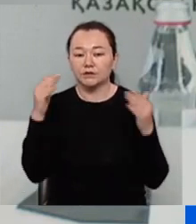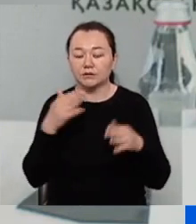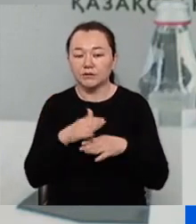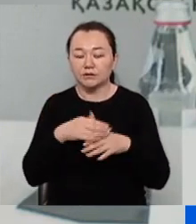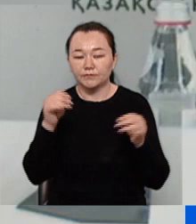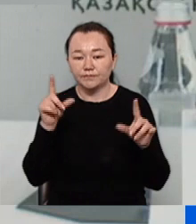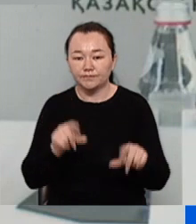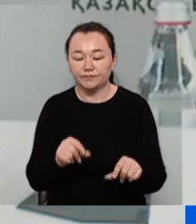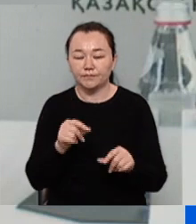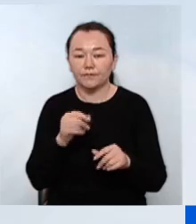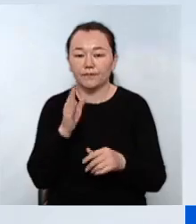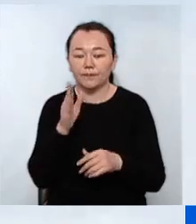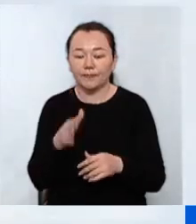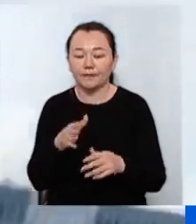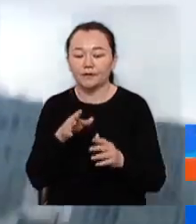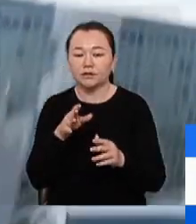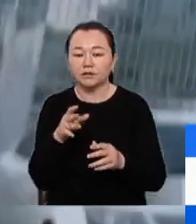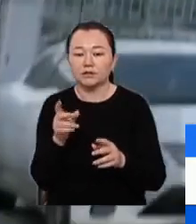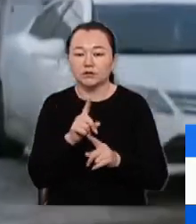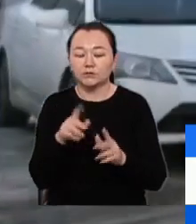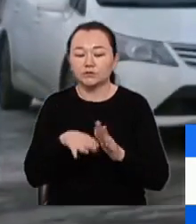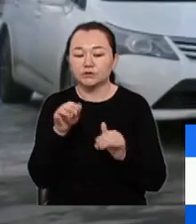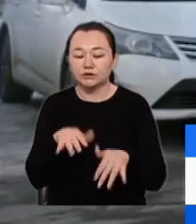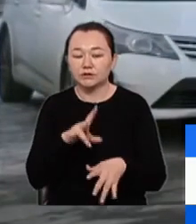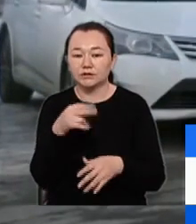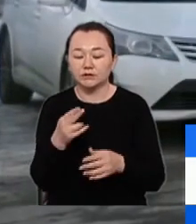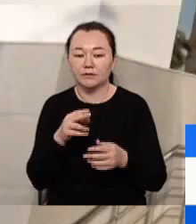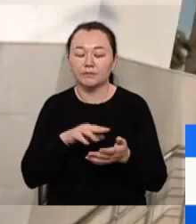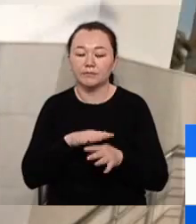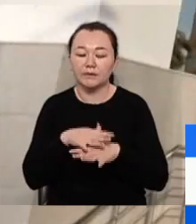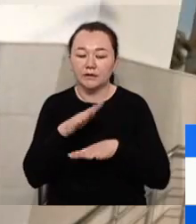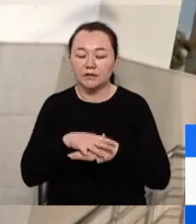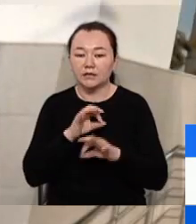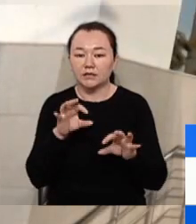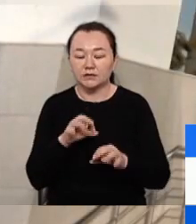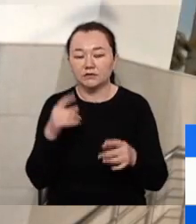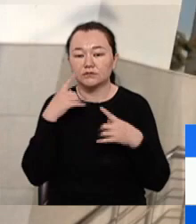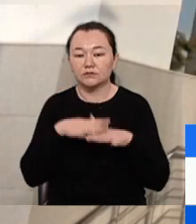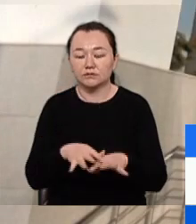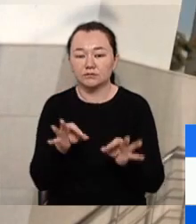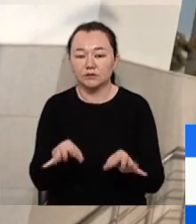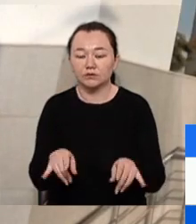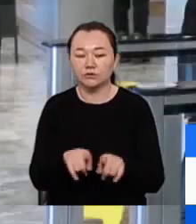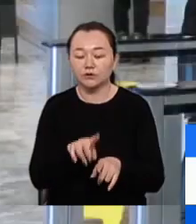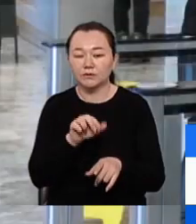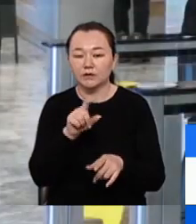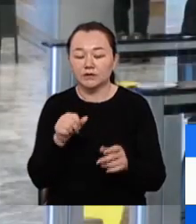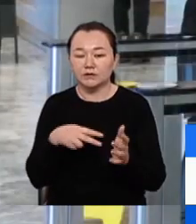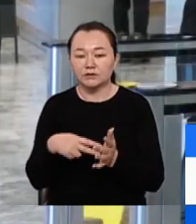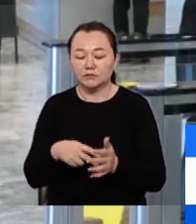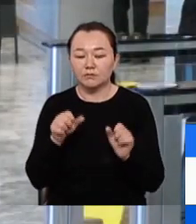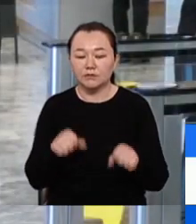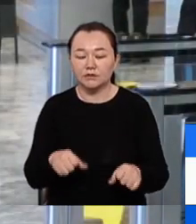снижения среднесрочной перспективе решение Национального банка Вполне логично утверждает эксперты при понижении базовой ставки будет